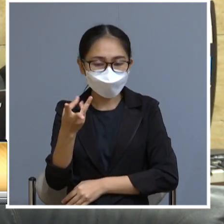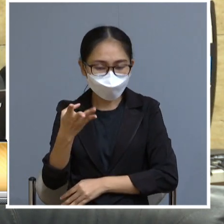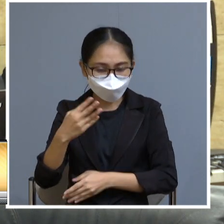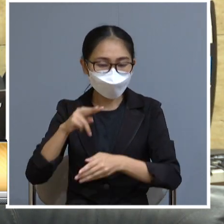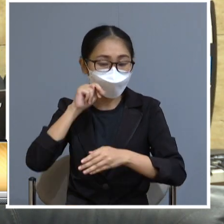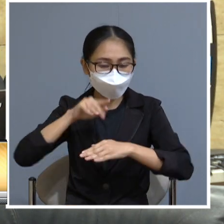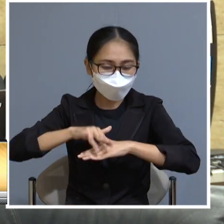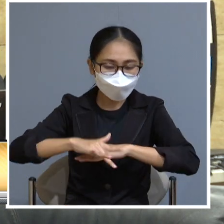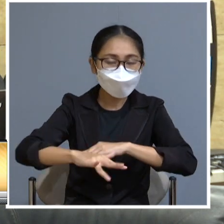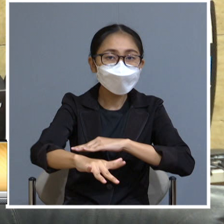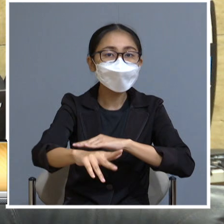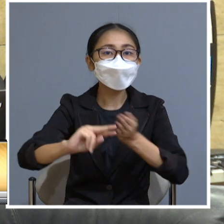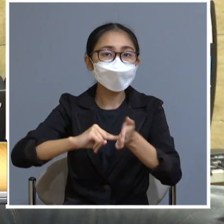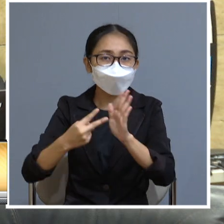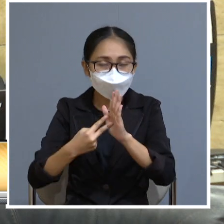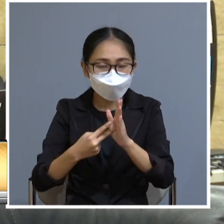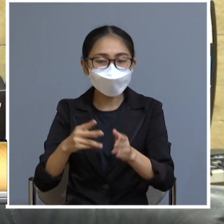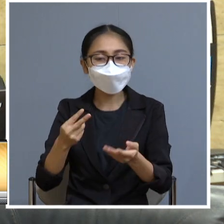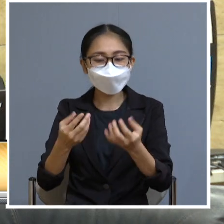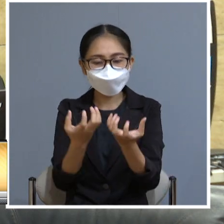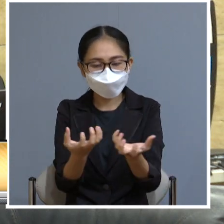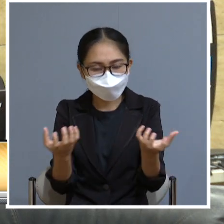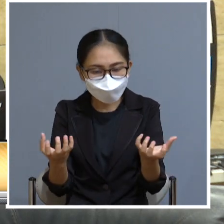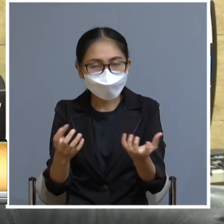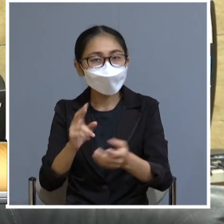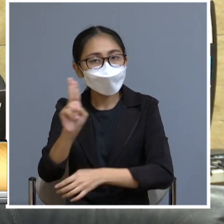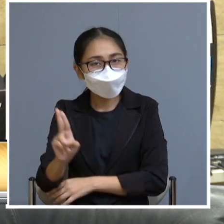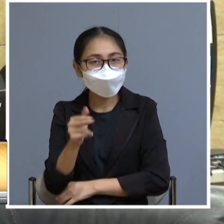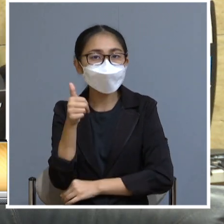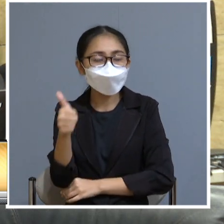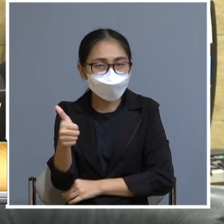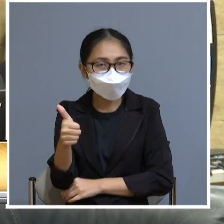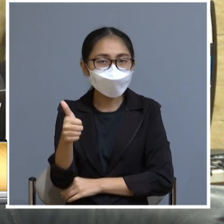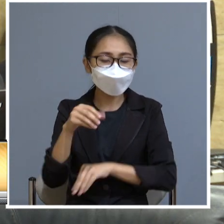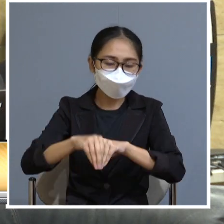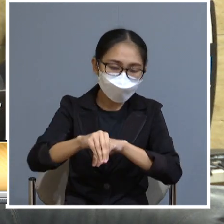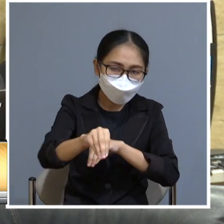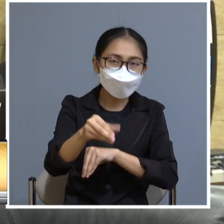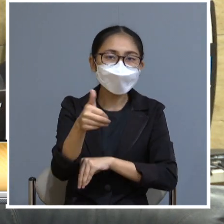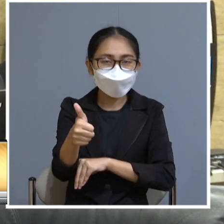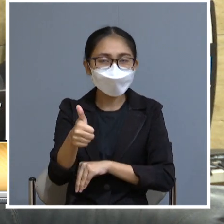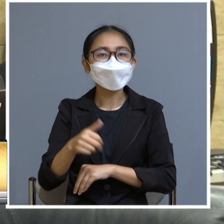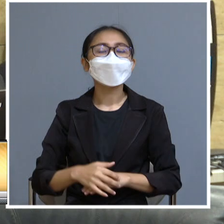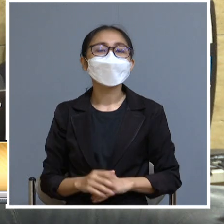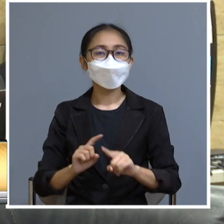กลกเก็บแล้วสามารถนำไปใช้ทั้งอุปโภค บริโภคแล้วก็ใช้ในการทำพชได้ได้นะครั